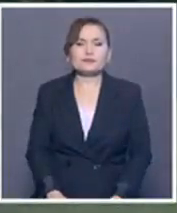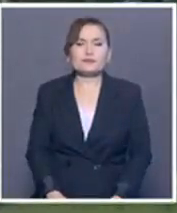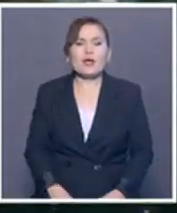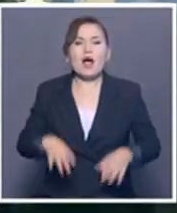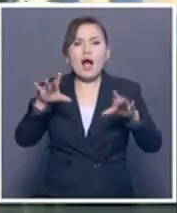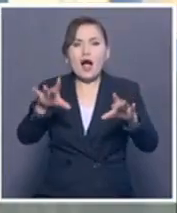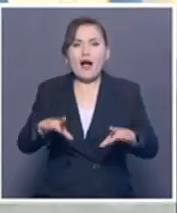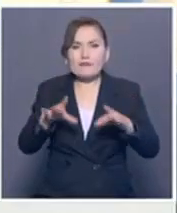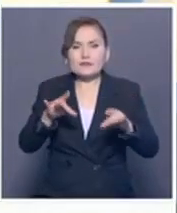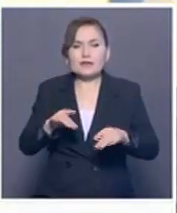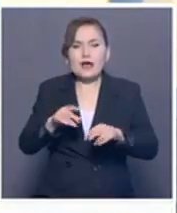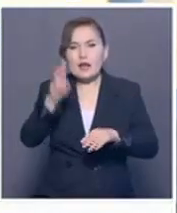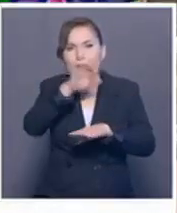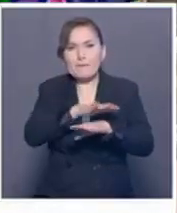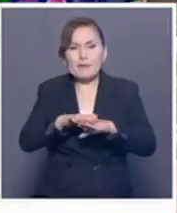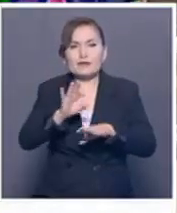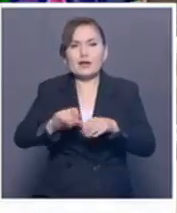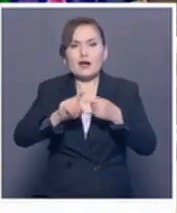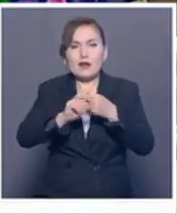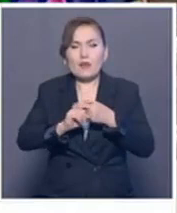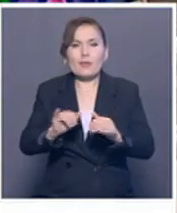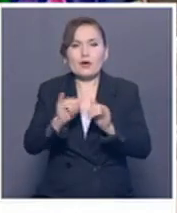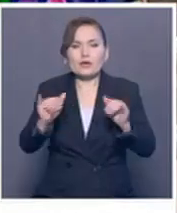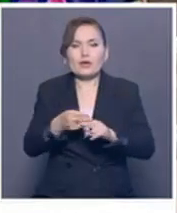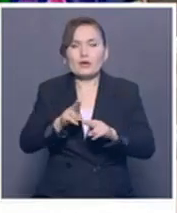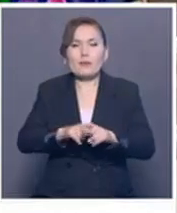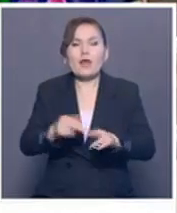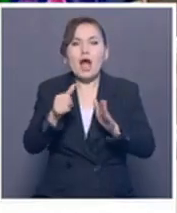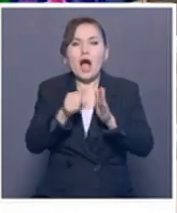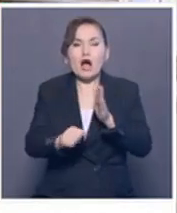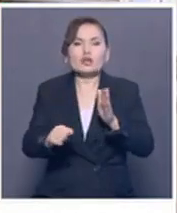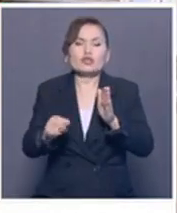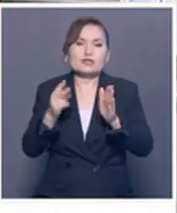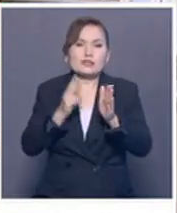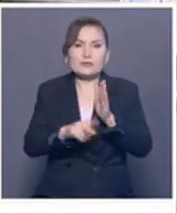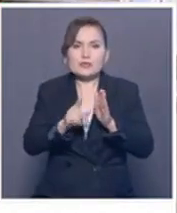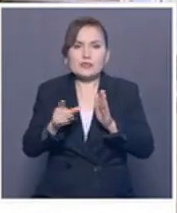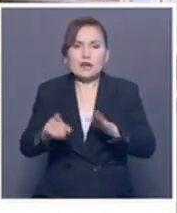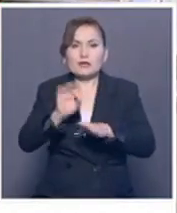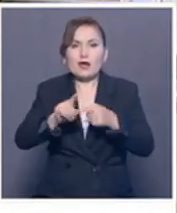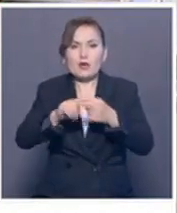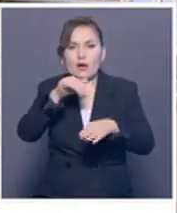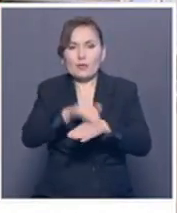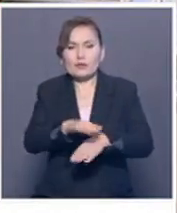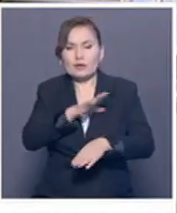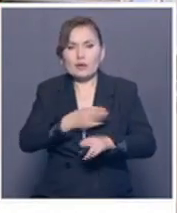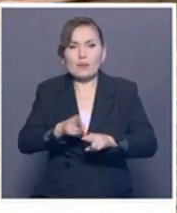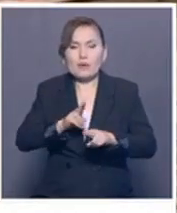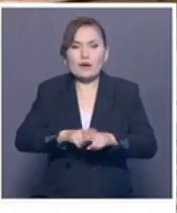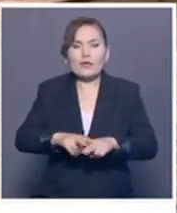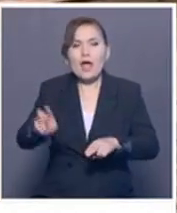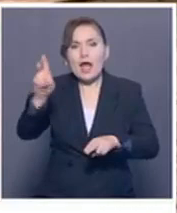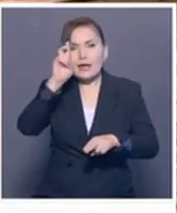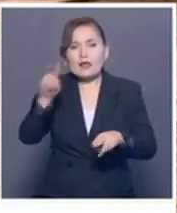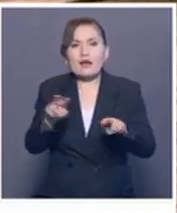Австралияда эпидахуал күрт нашарлады. Соңғы тәулікте Виктория штатының өзінде 670-тен астам адамнан COVID-19 анықталған. Ел билігі